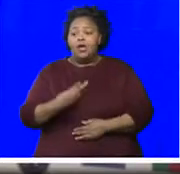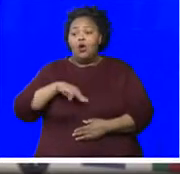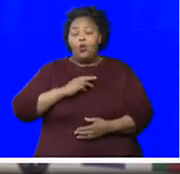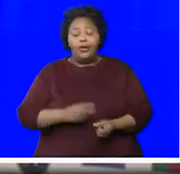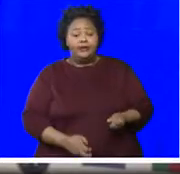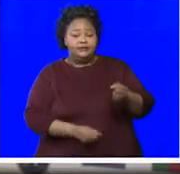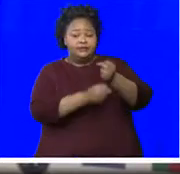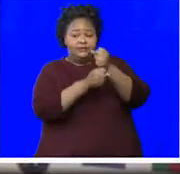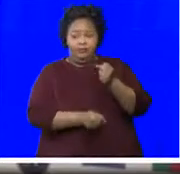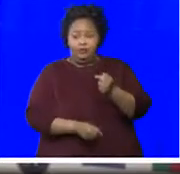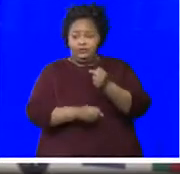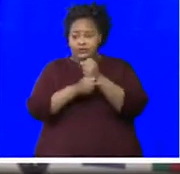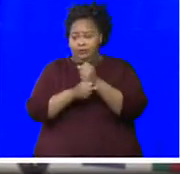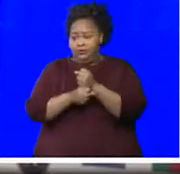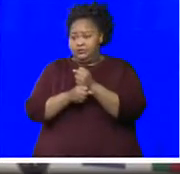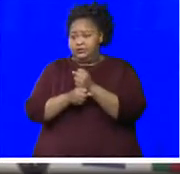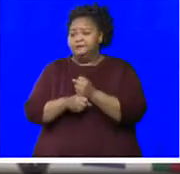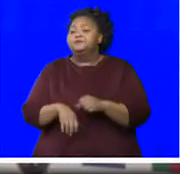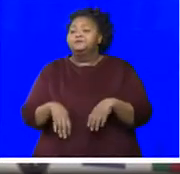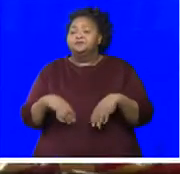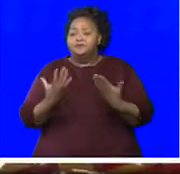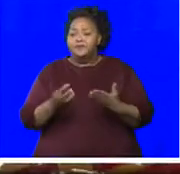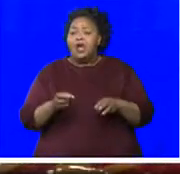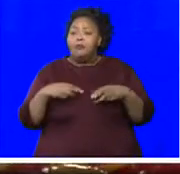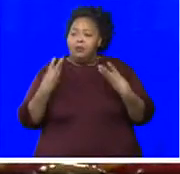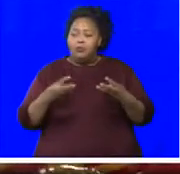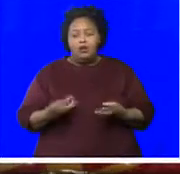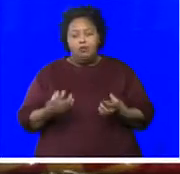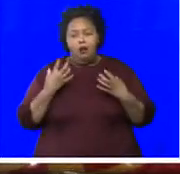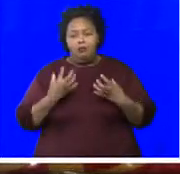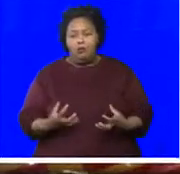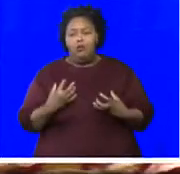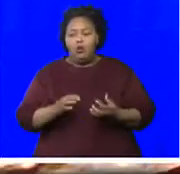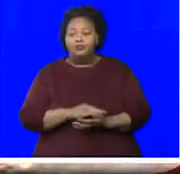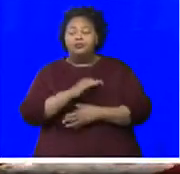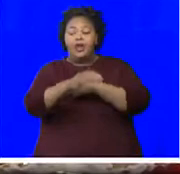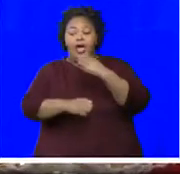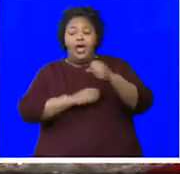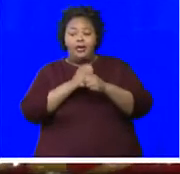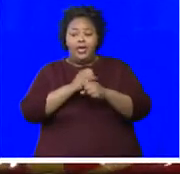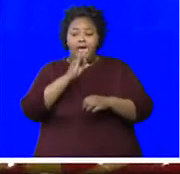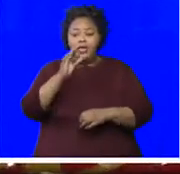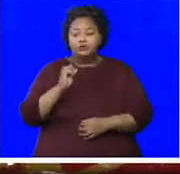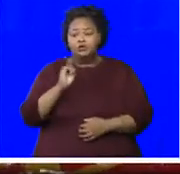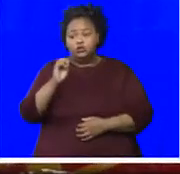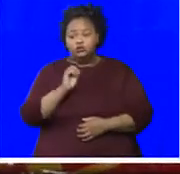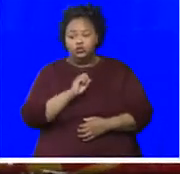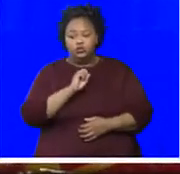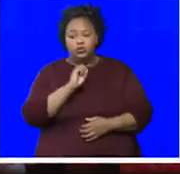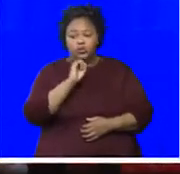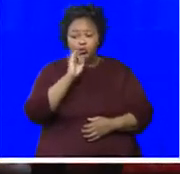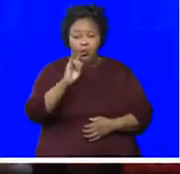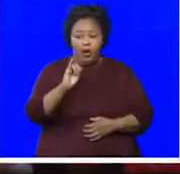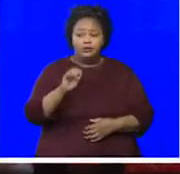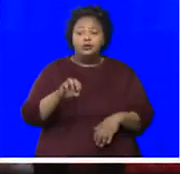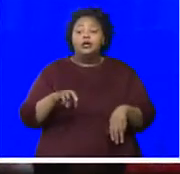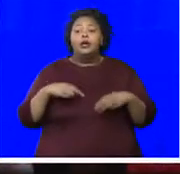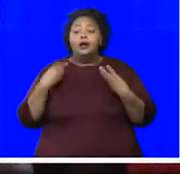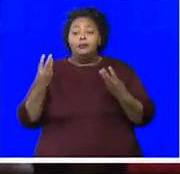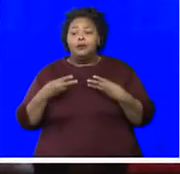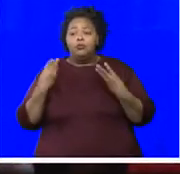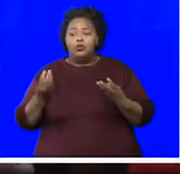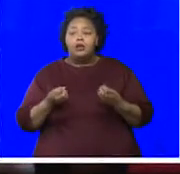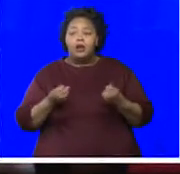the low-income Maswati. Ngemnyaka wa 2021, Maswati lati inkulungwane letili